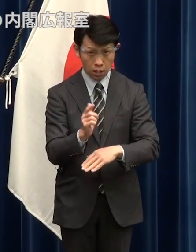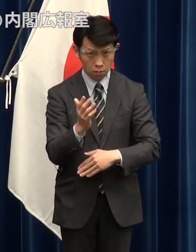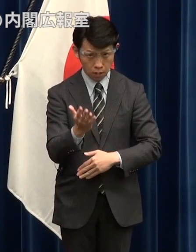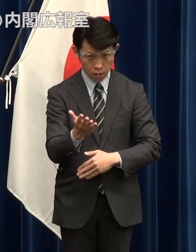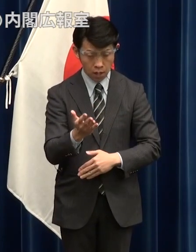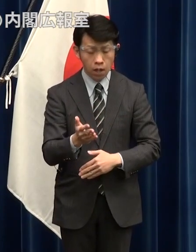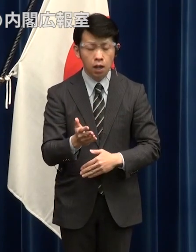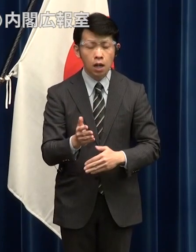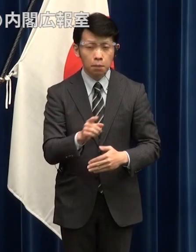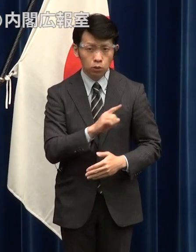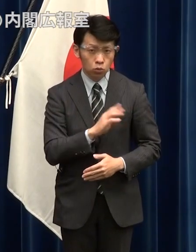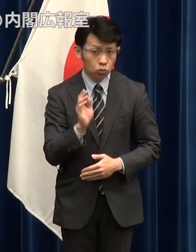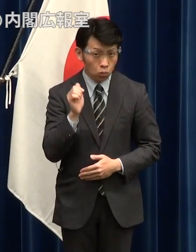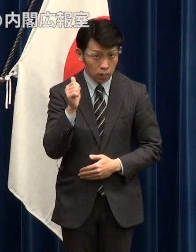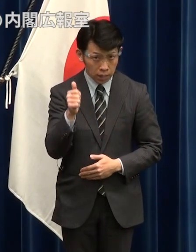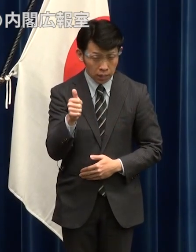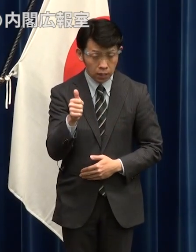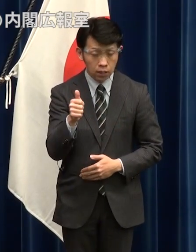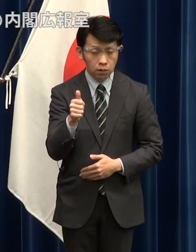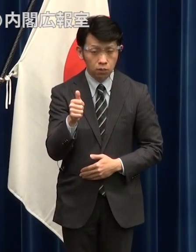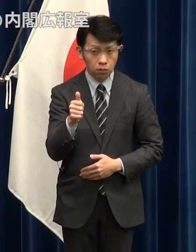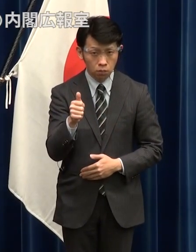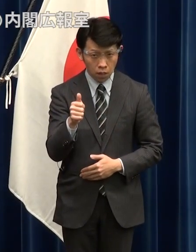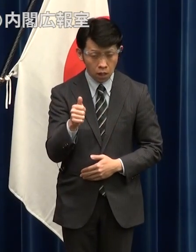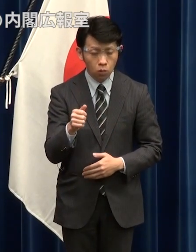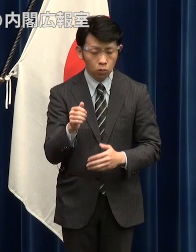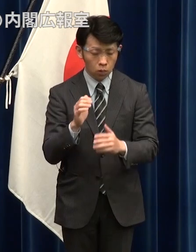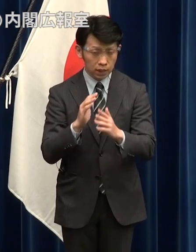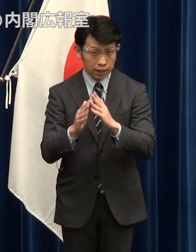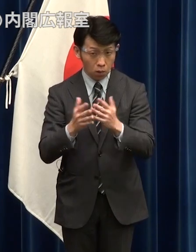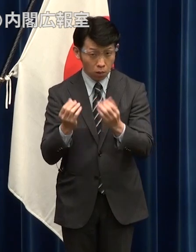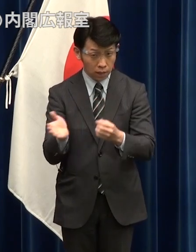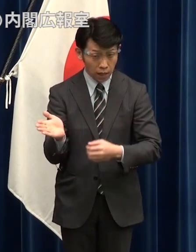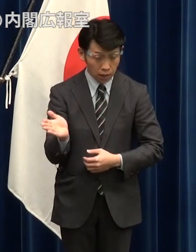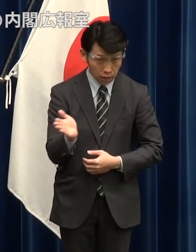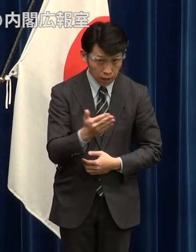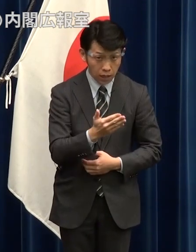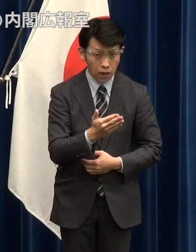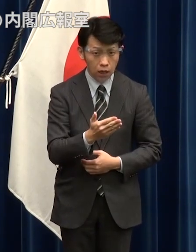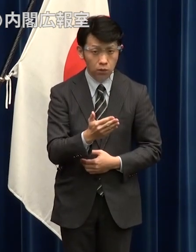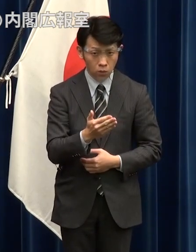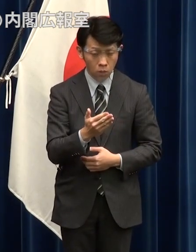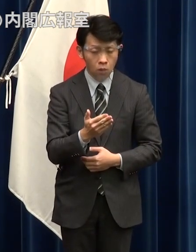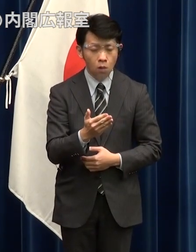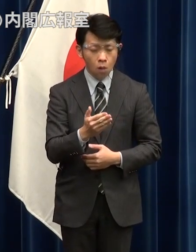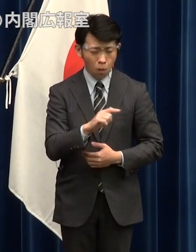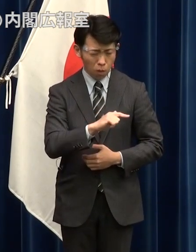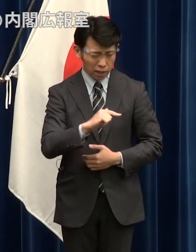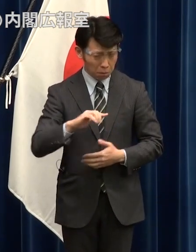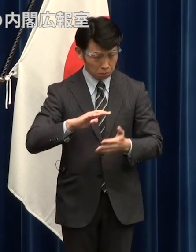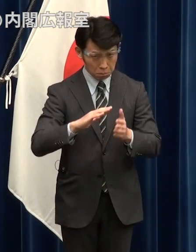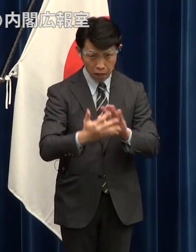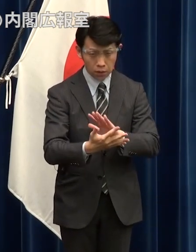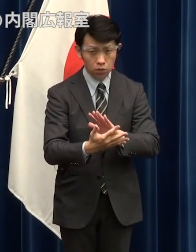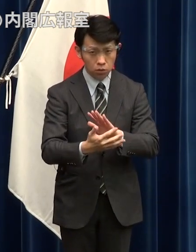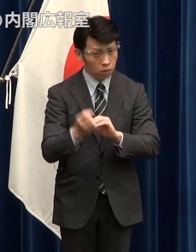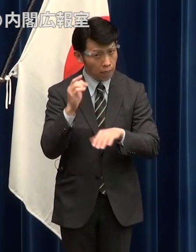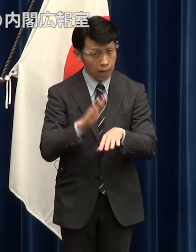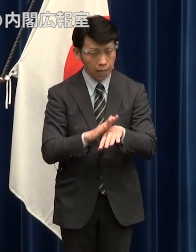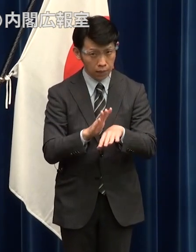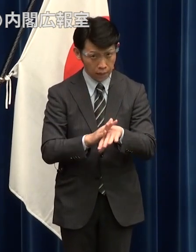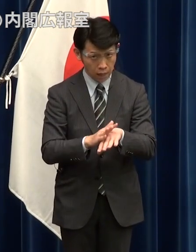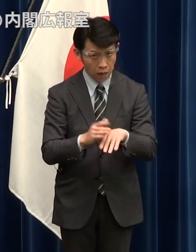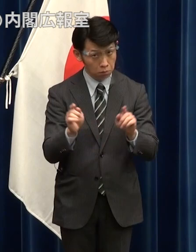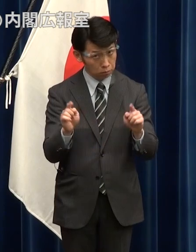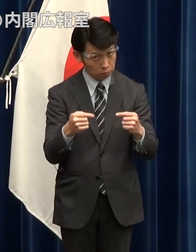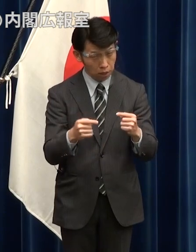これをまずそもそも戦後の防衛政策の根本的な変更だというふうに総理としては考えてお